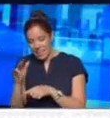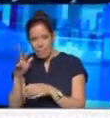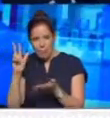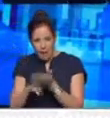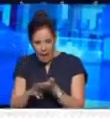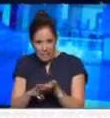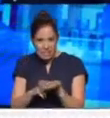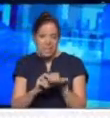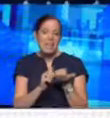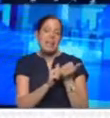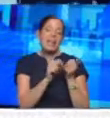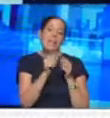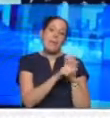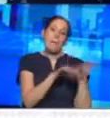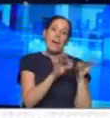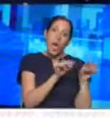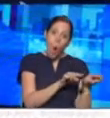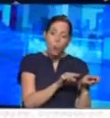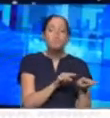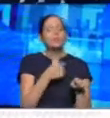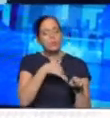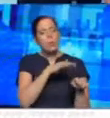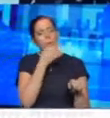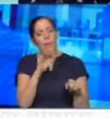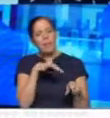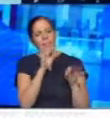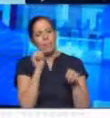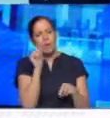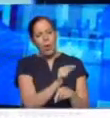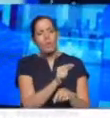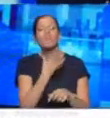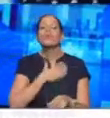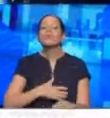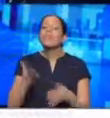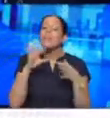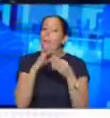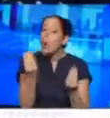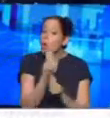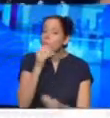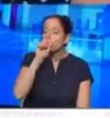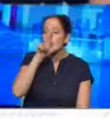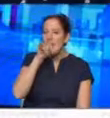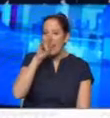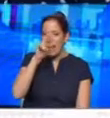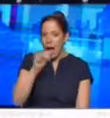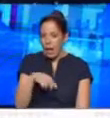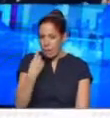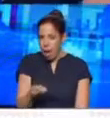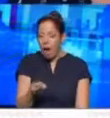שנקרא, או ללכת נגד בגץ, אז הוא ילך לבחירות, ואני רוצה להתחבר לעוד דבר שאלירן אמר,